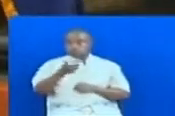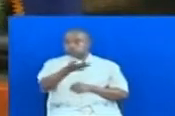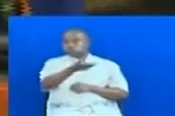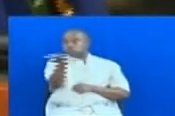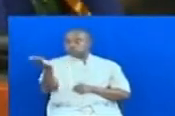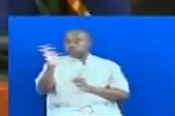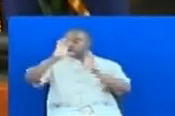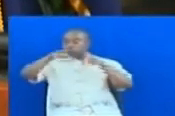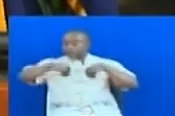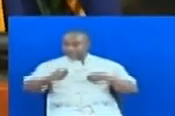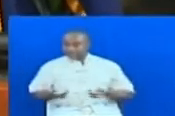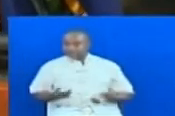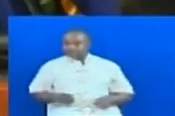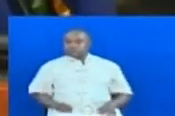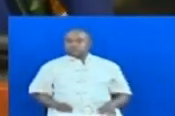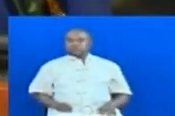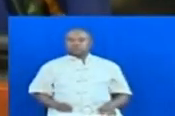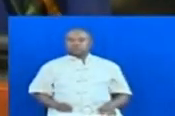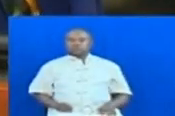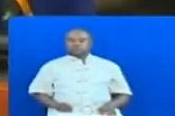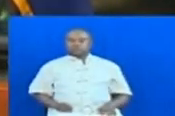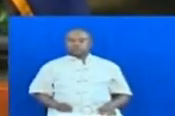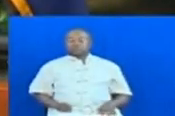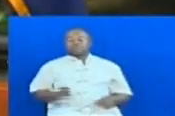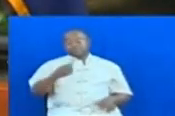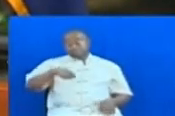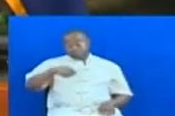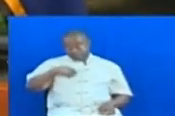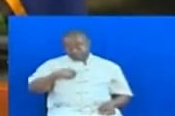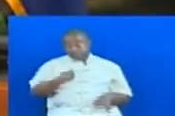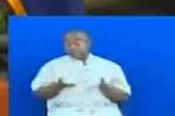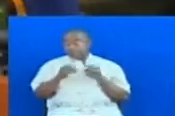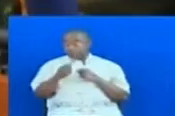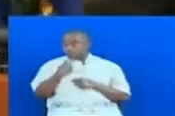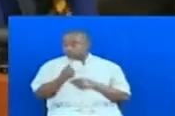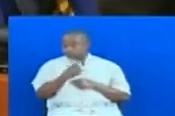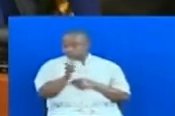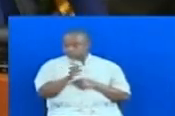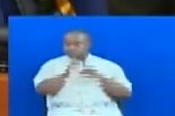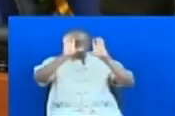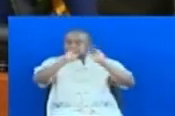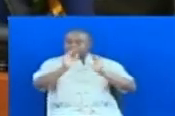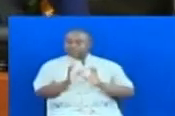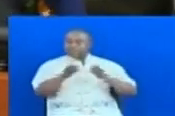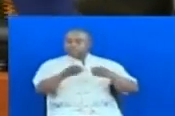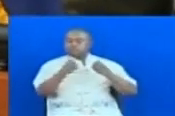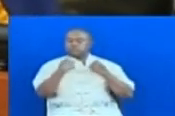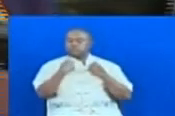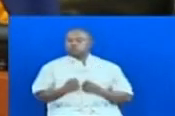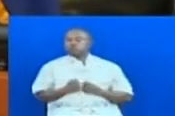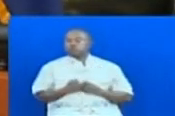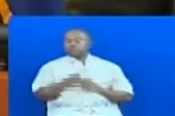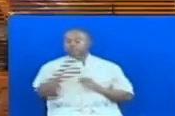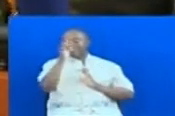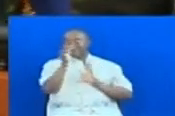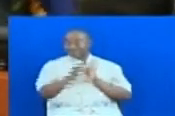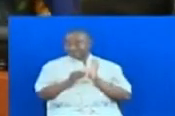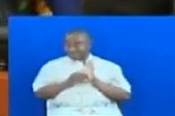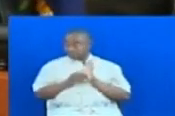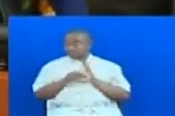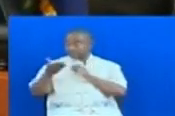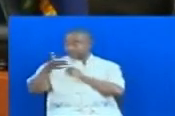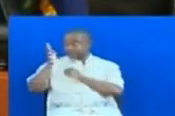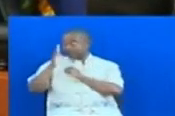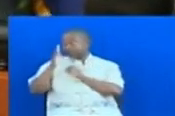wameafiki. Kwa hivyo naweza kusema kwamba taarifa ya kamati ya kudumu ya bunge ya hesabu za serikali